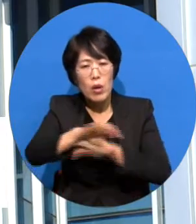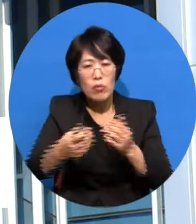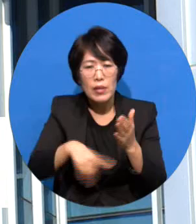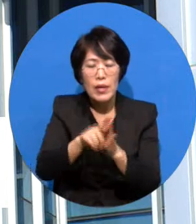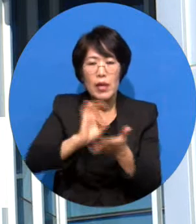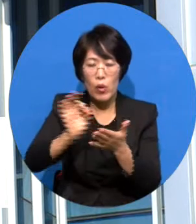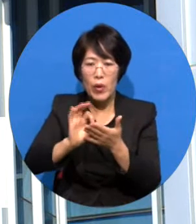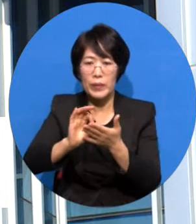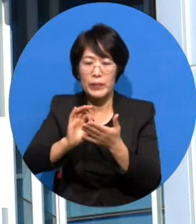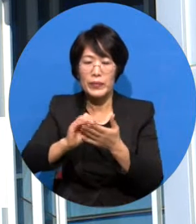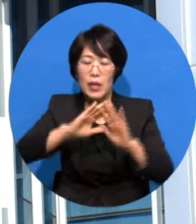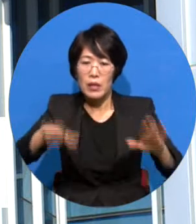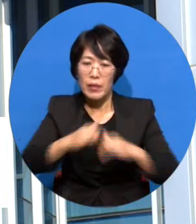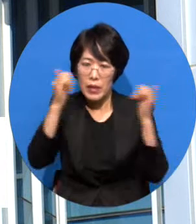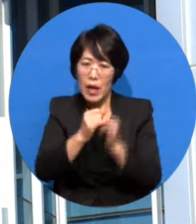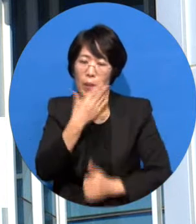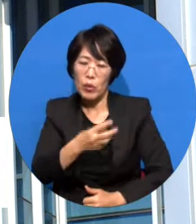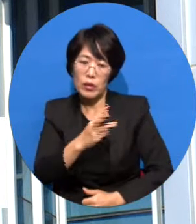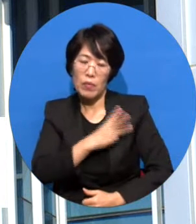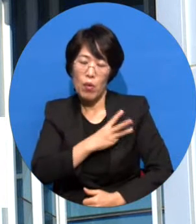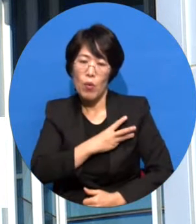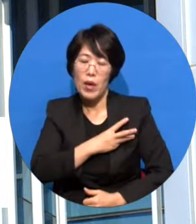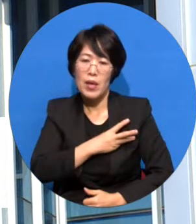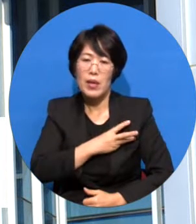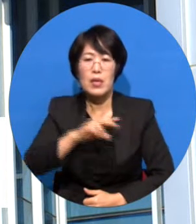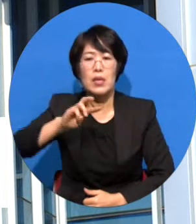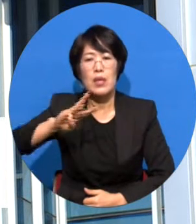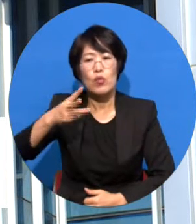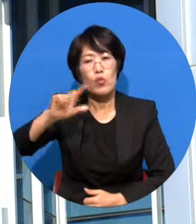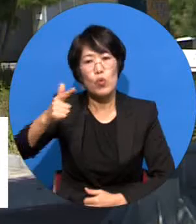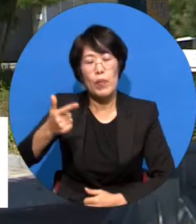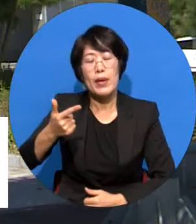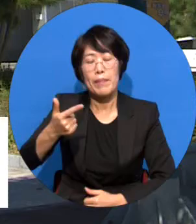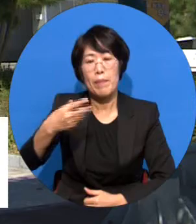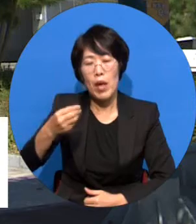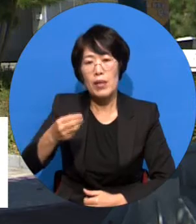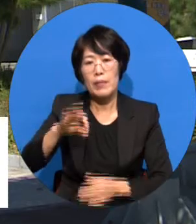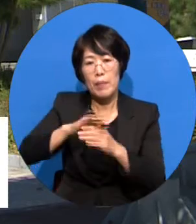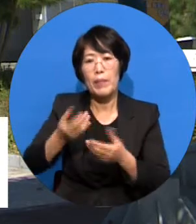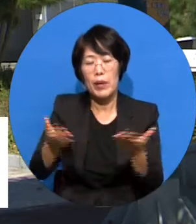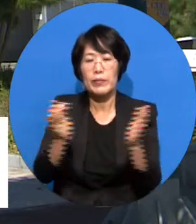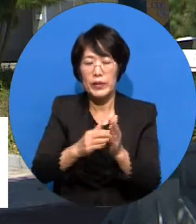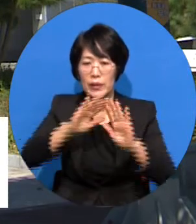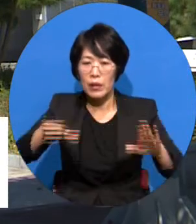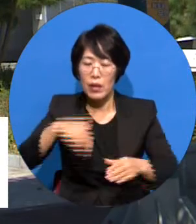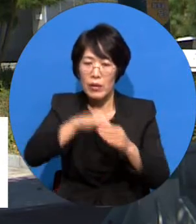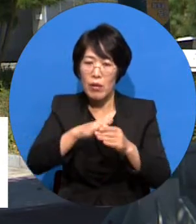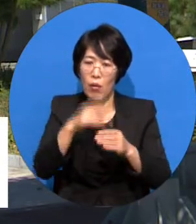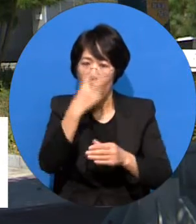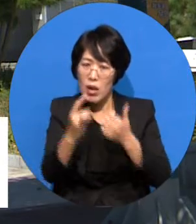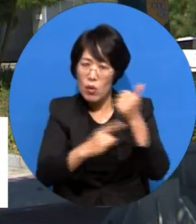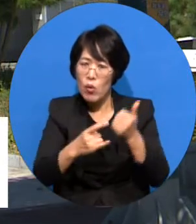전남사회복지공동모금회 이웃돕기 성금 600만원을 전달했습니다 이번 송금은 전남선관위 소속